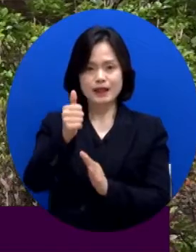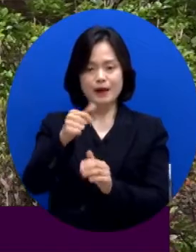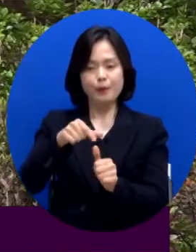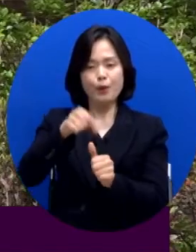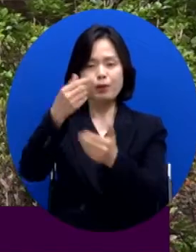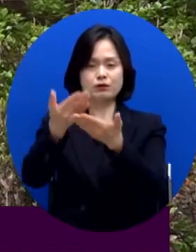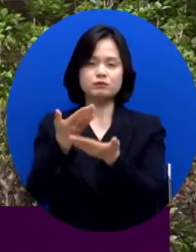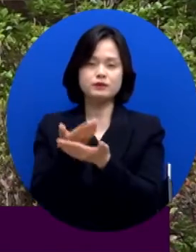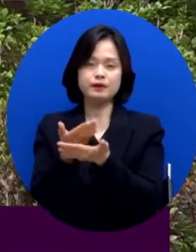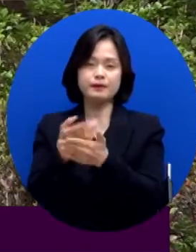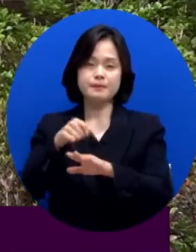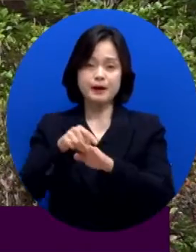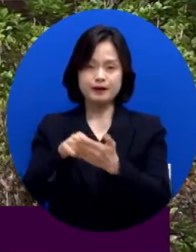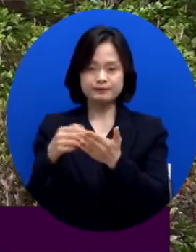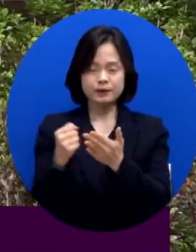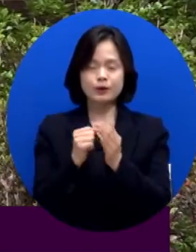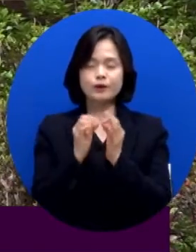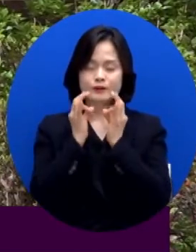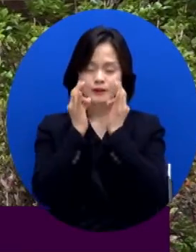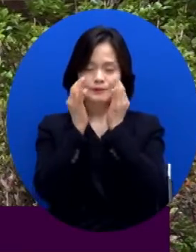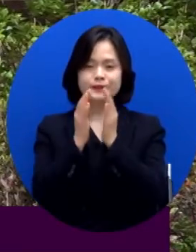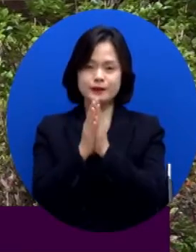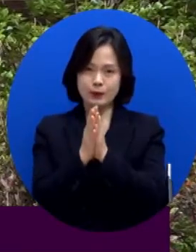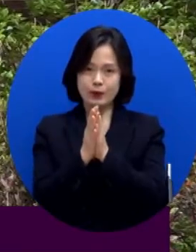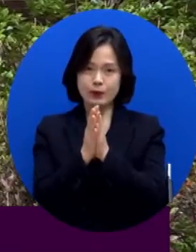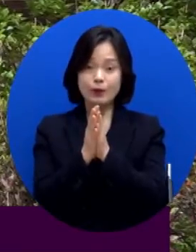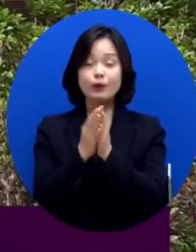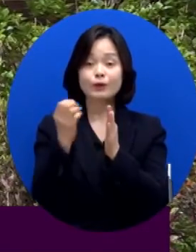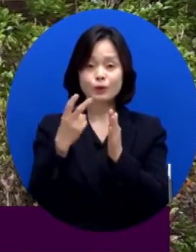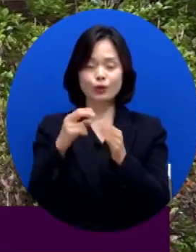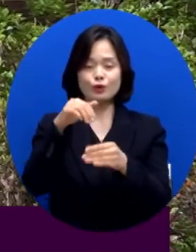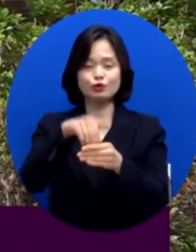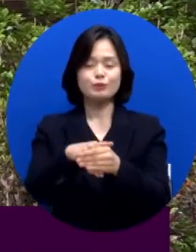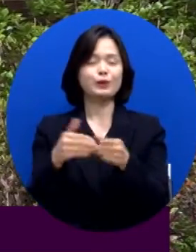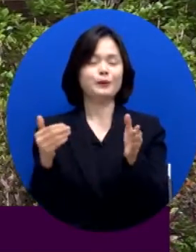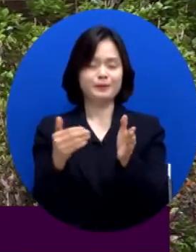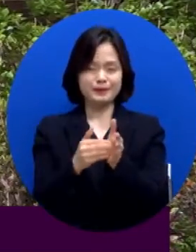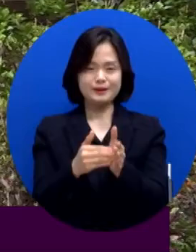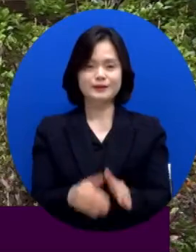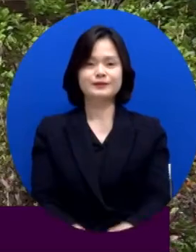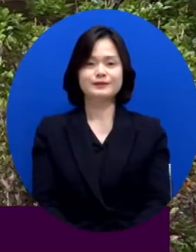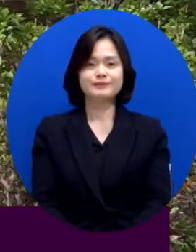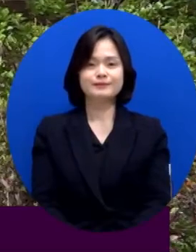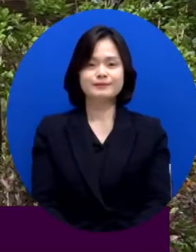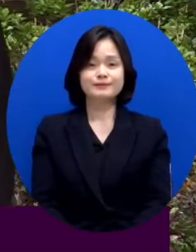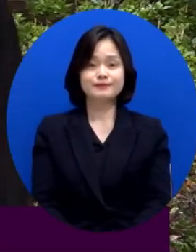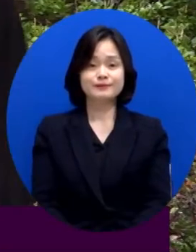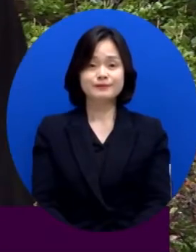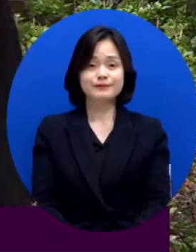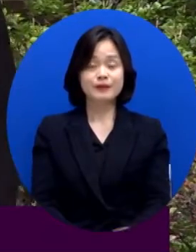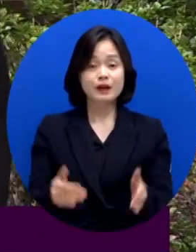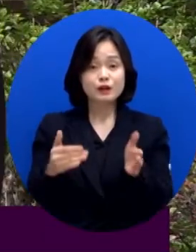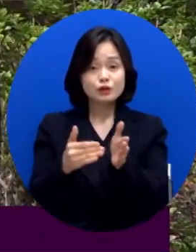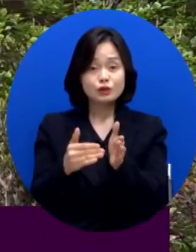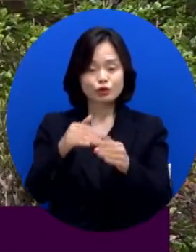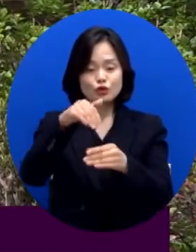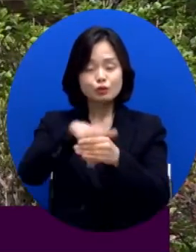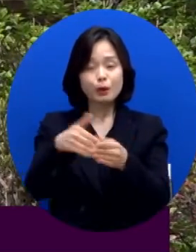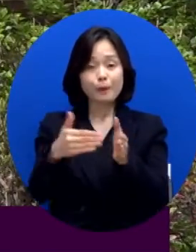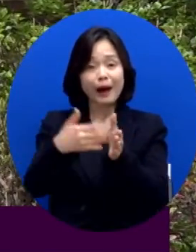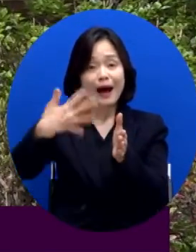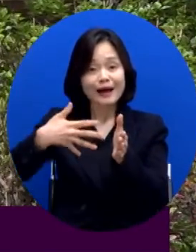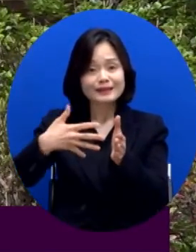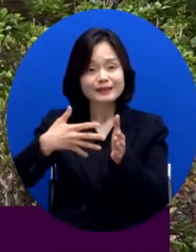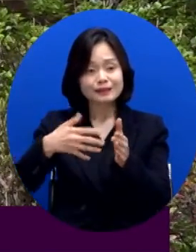마음으로 기도했고 그 마음으로 투표했습니다. 네, 아직까지 투표를 안 한 기독교 유권자들도 있을